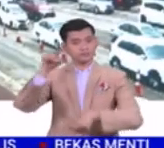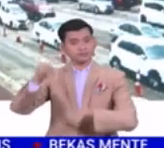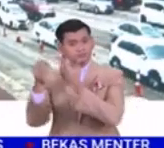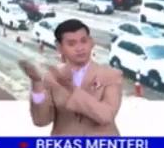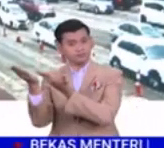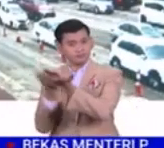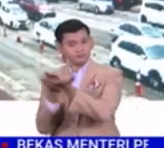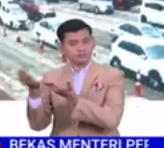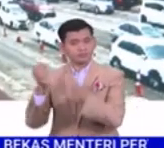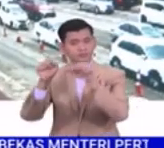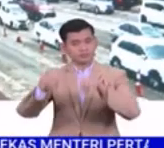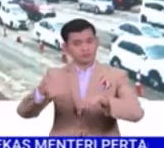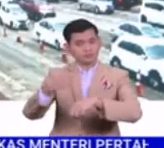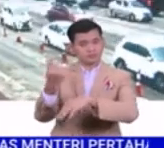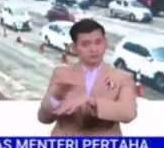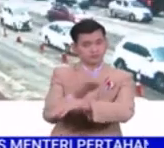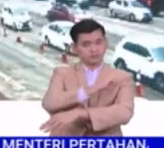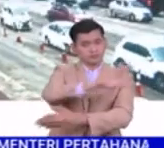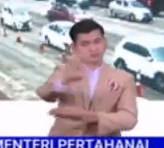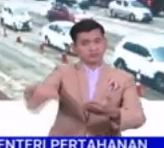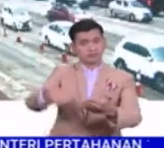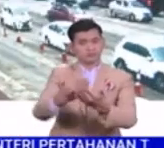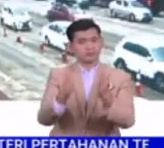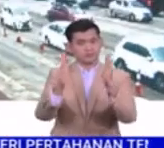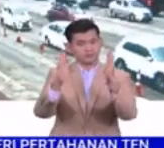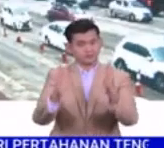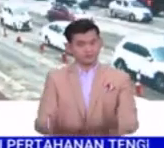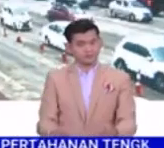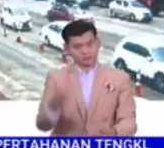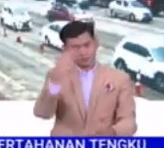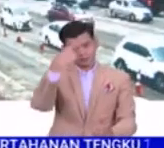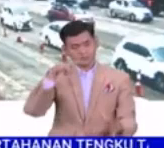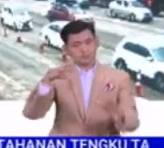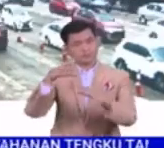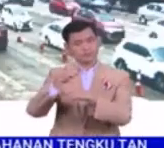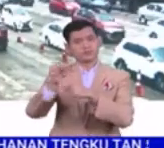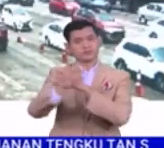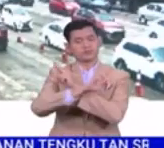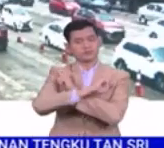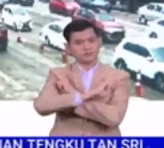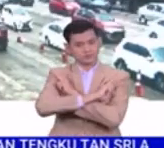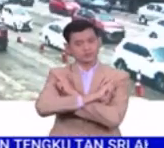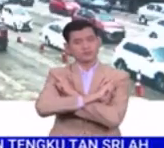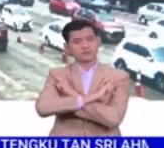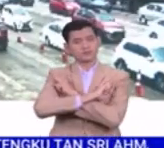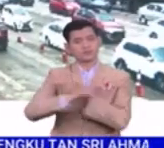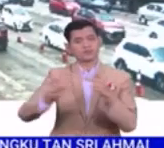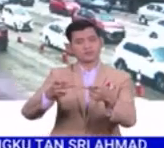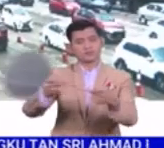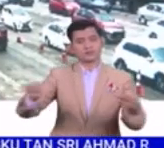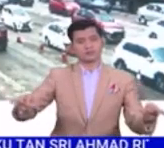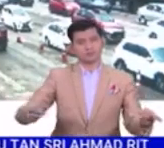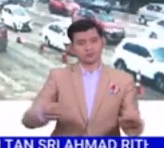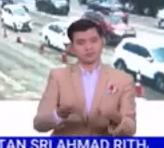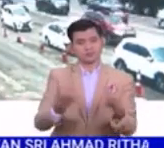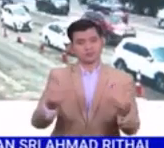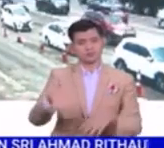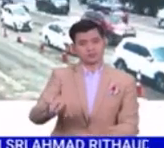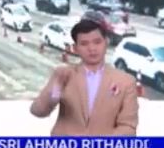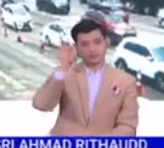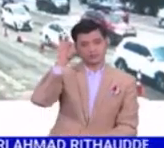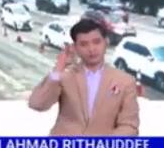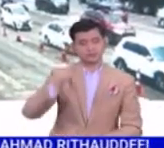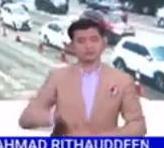boleh digunakan oleh pengguna-pengguna dan untuk mendapatkan rehat dan buat refreshment di kawasan tersebut. Tuan